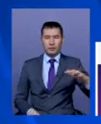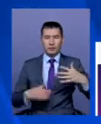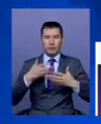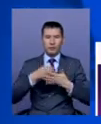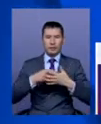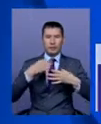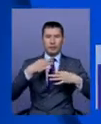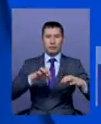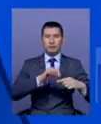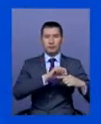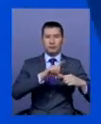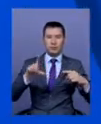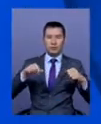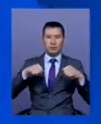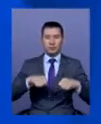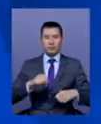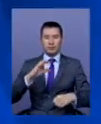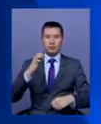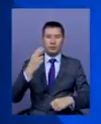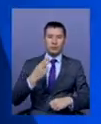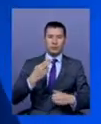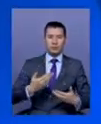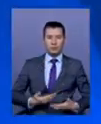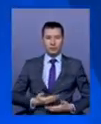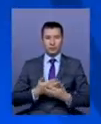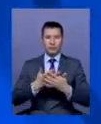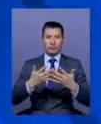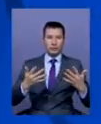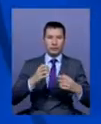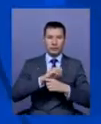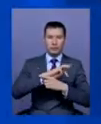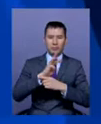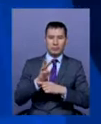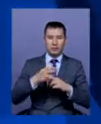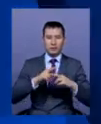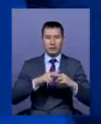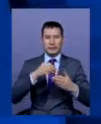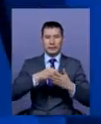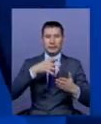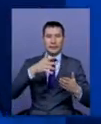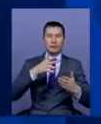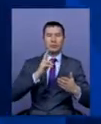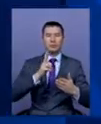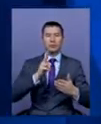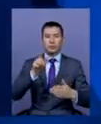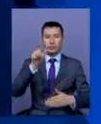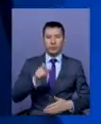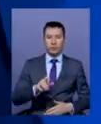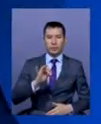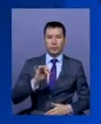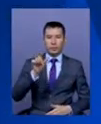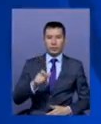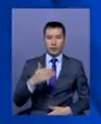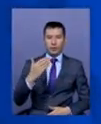демократиялық, зайырлы, құқықтық және әлеуметтік мемлекет ретінде орнықтырады. Оның ең қымбат қазынасы адам және адамның өмірі, құқықтары